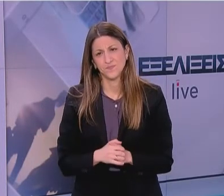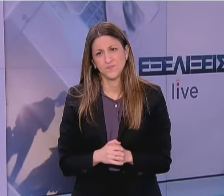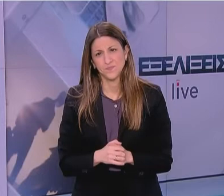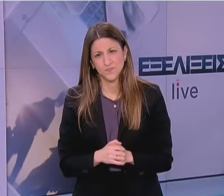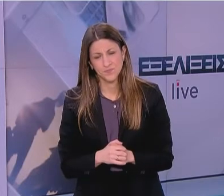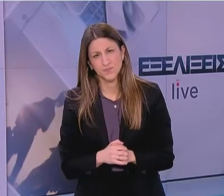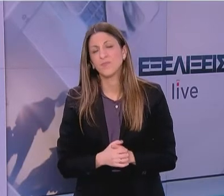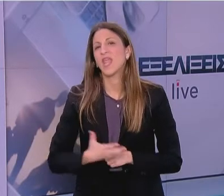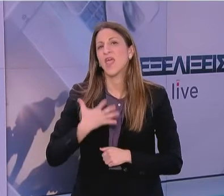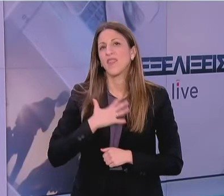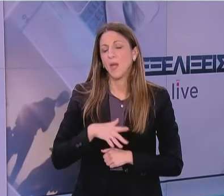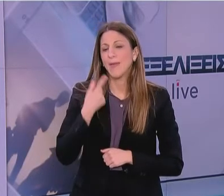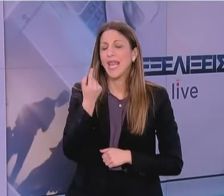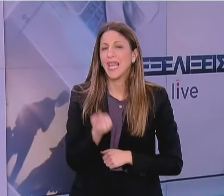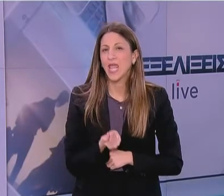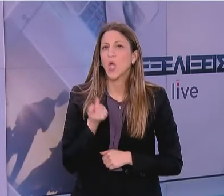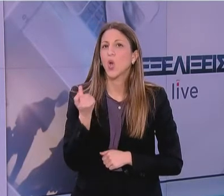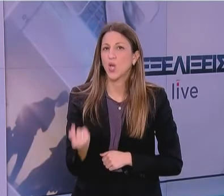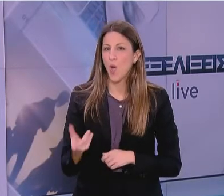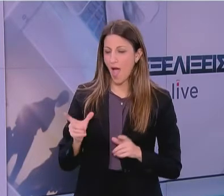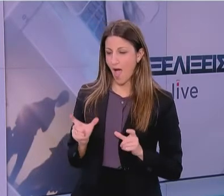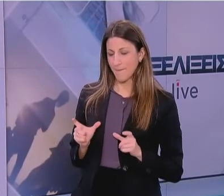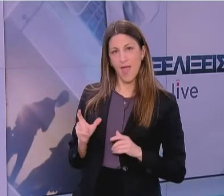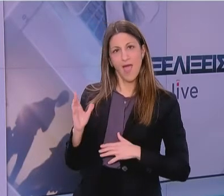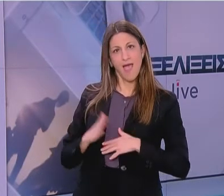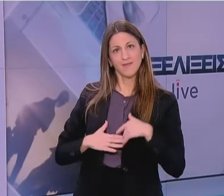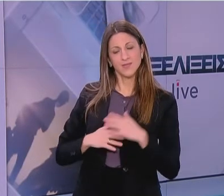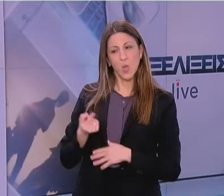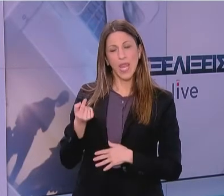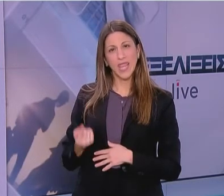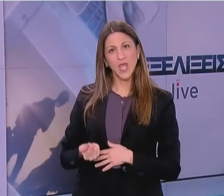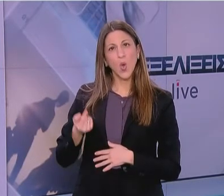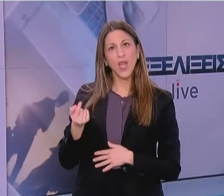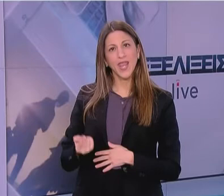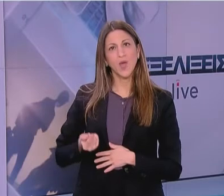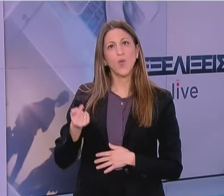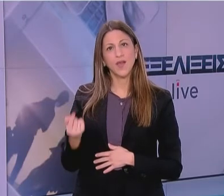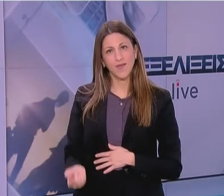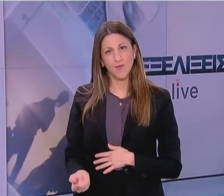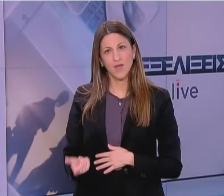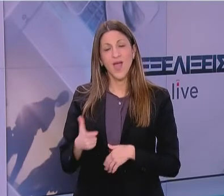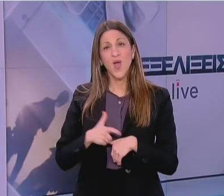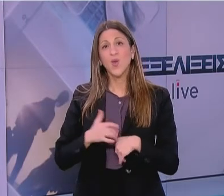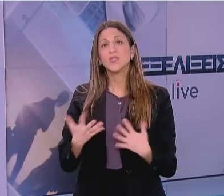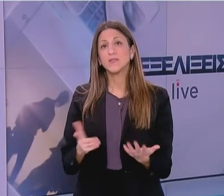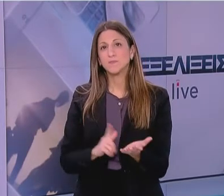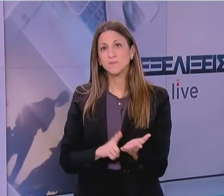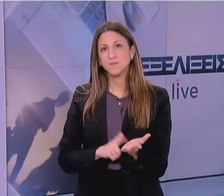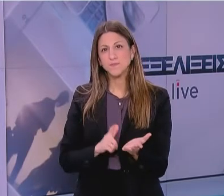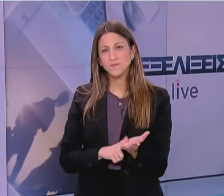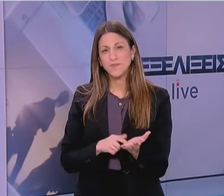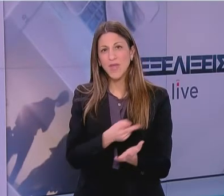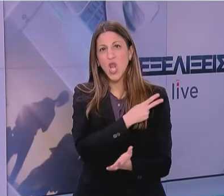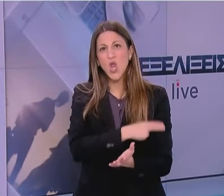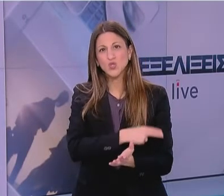Επιθυμούμε σταδιακά να χτιστεί ανοσία στον πληθυσμό, ώστε να μην έχουμε μεγάλη υπερφόρτωση στο σύστημα υγείας μας. Τώρα,